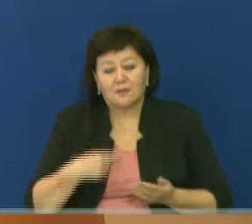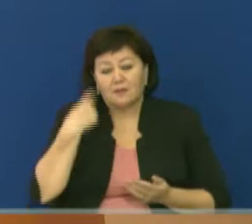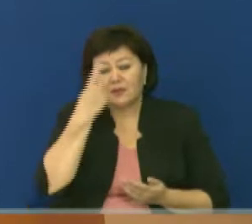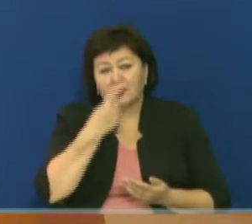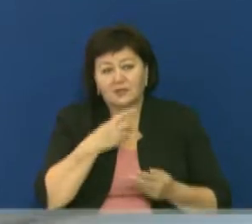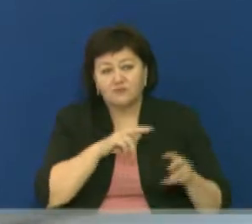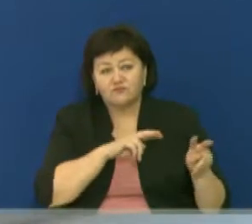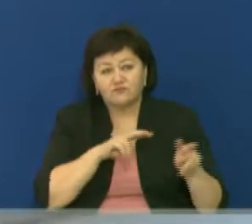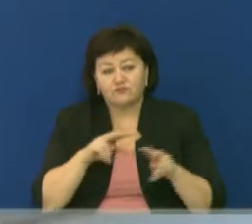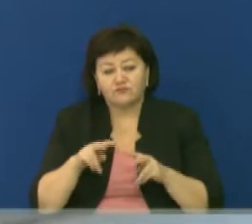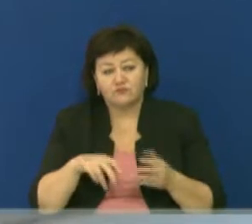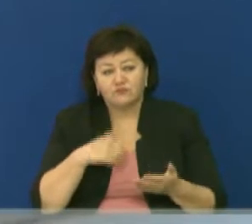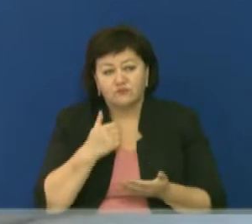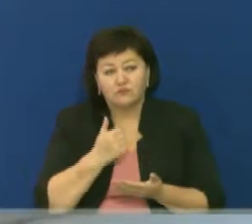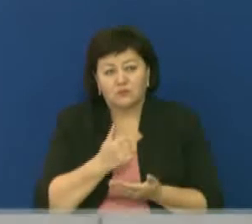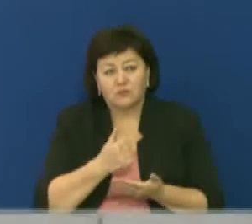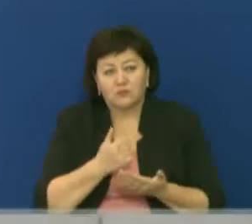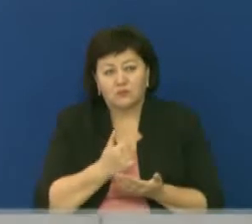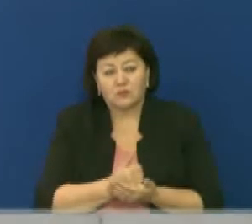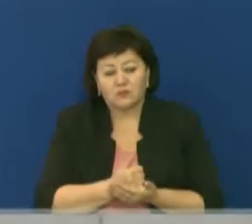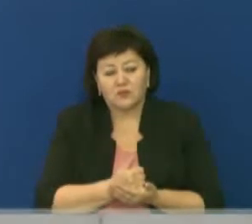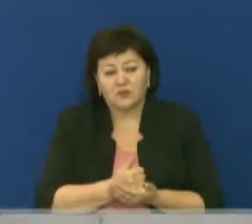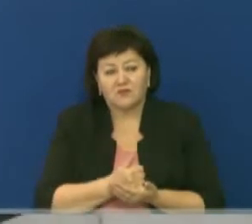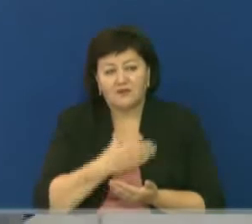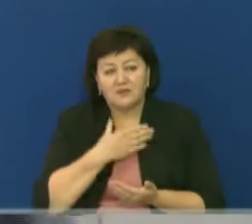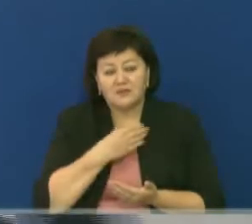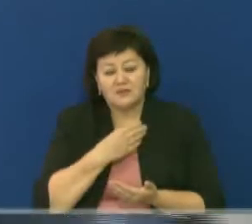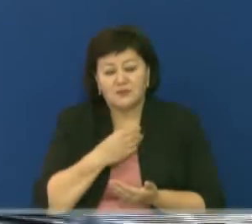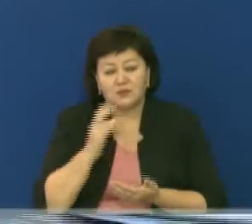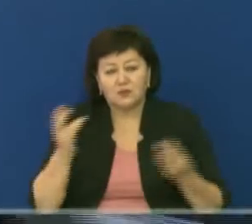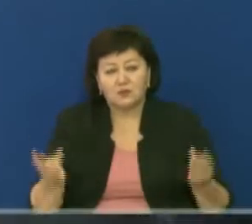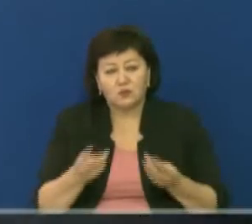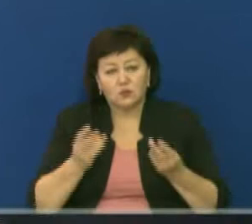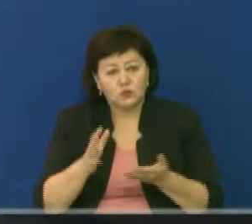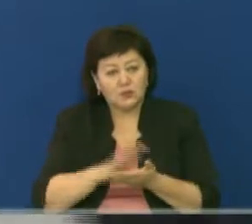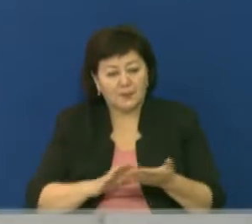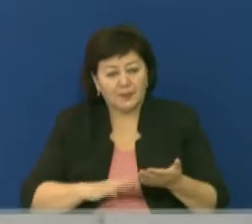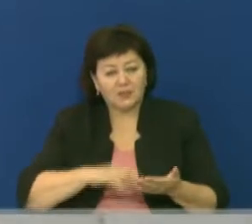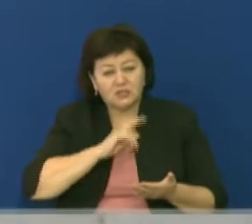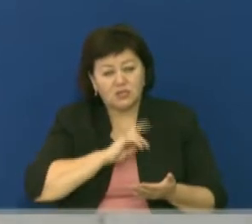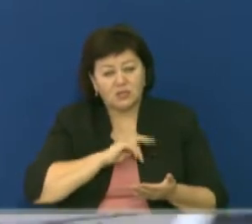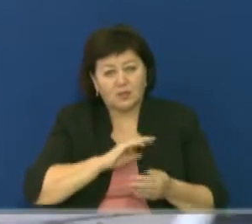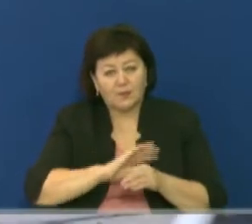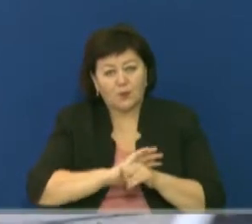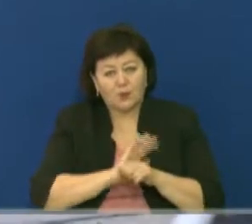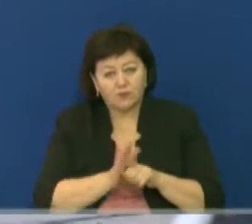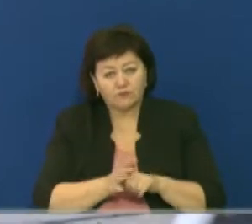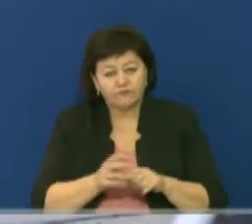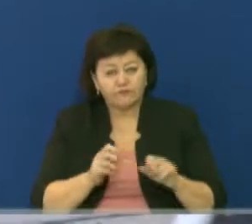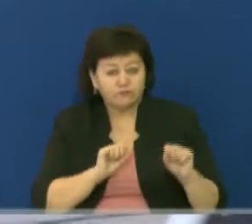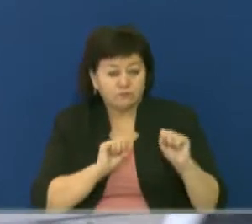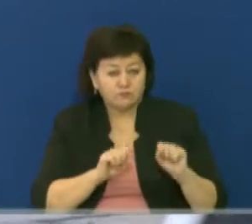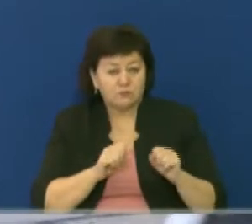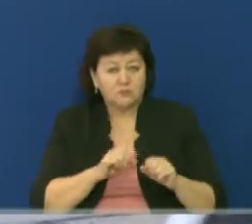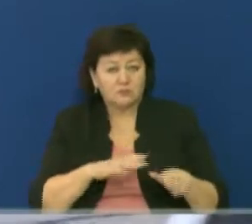надзором нового градоначальника. Также было сказано о том, что необходимо продолжать работу по борьбе с коронавирусной инфекцией и